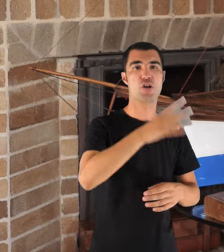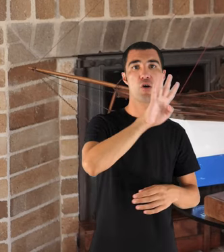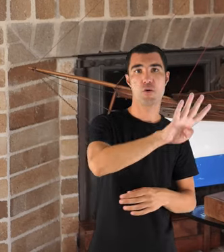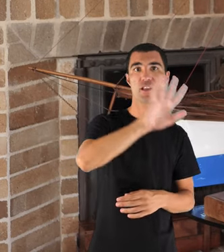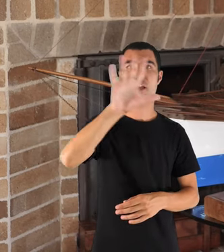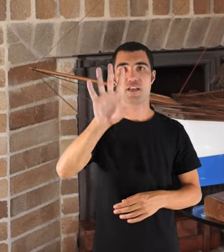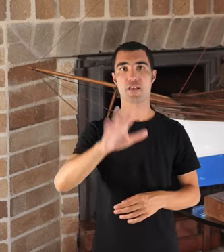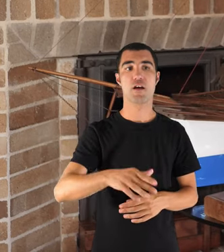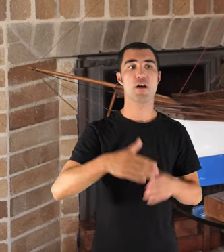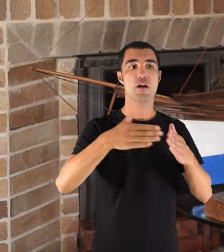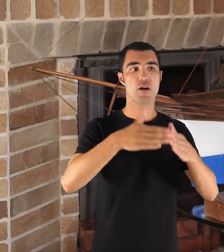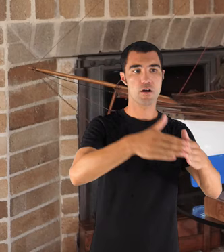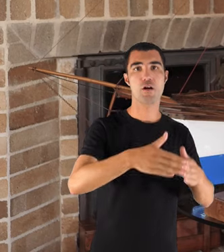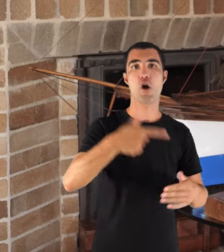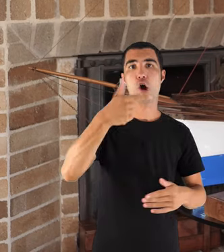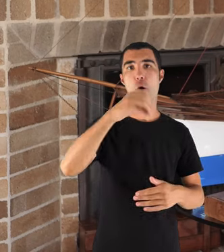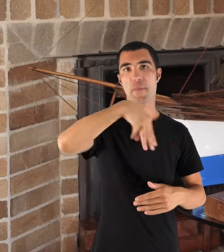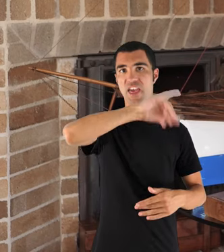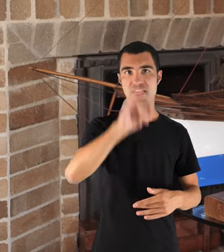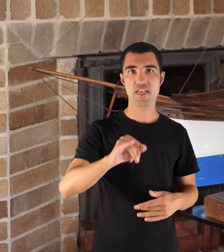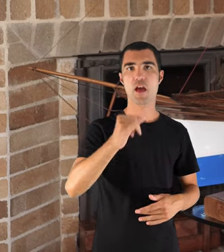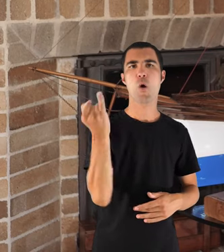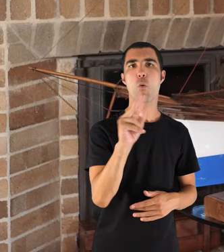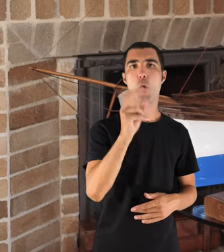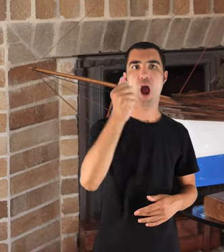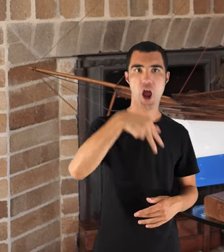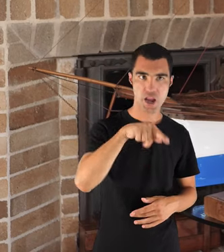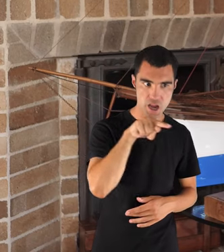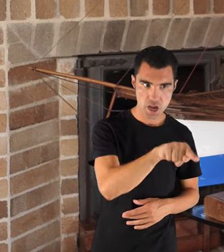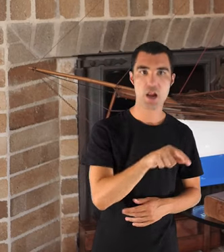fèrem damunt plantilles antigues